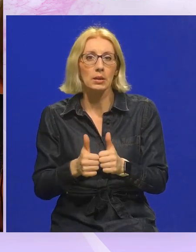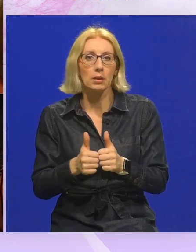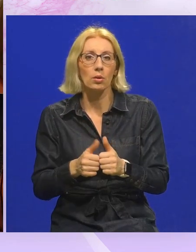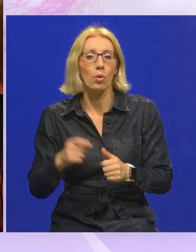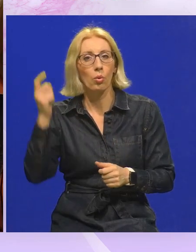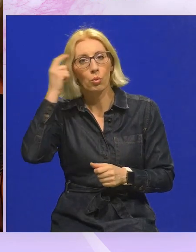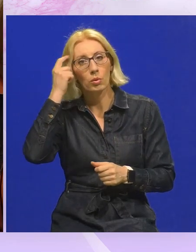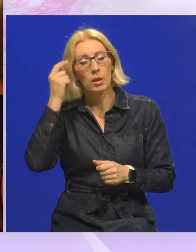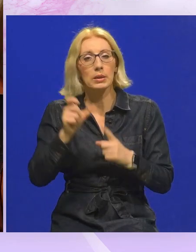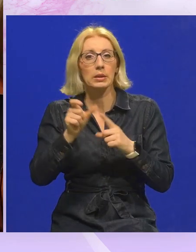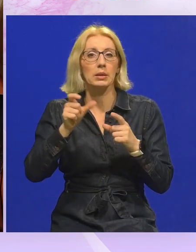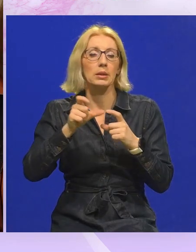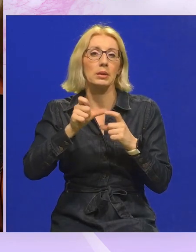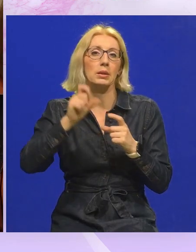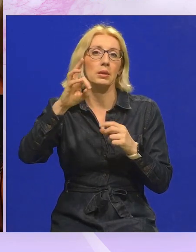strategije.